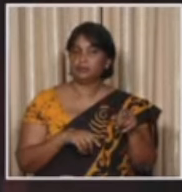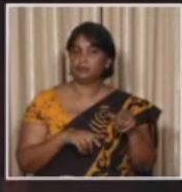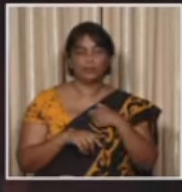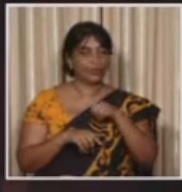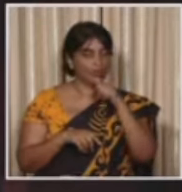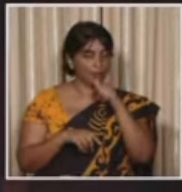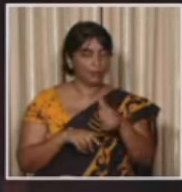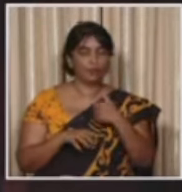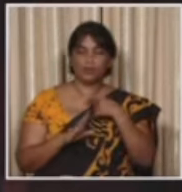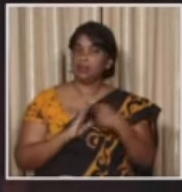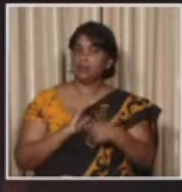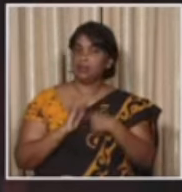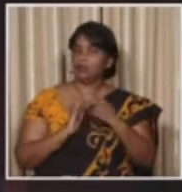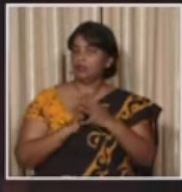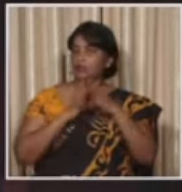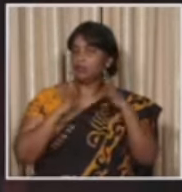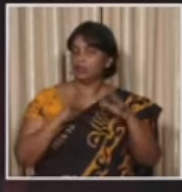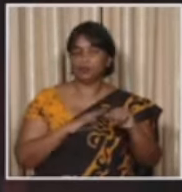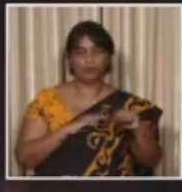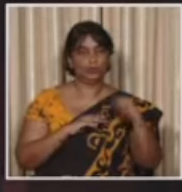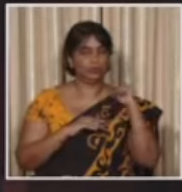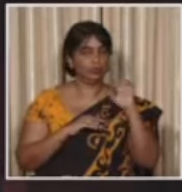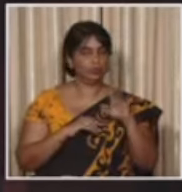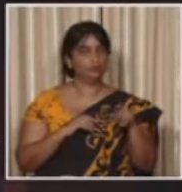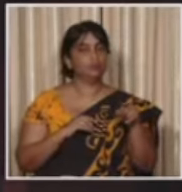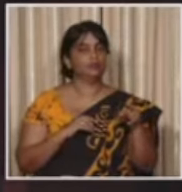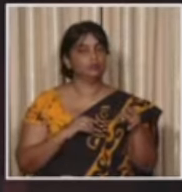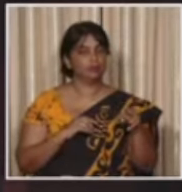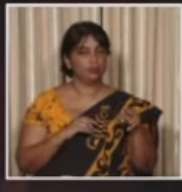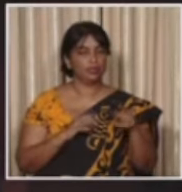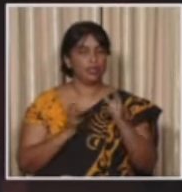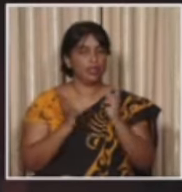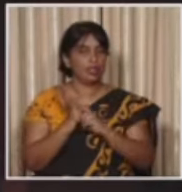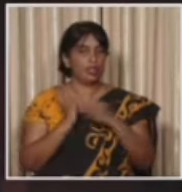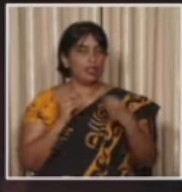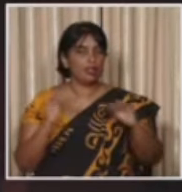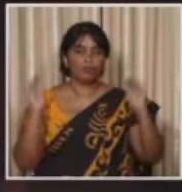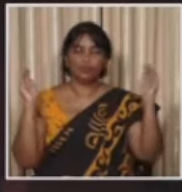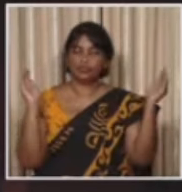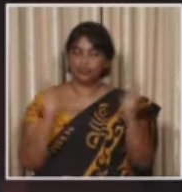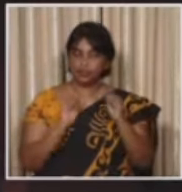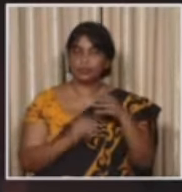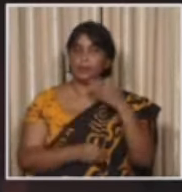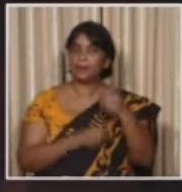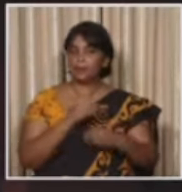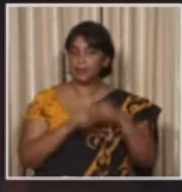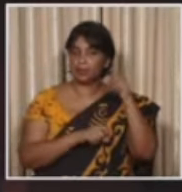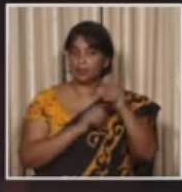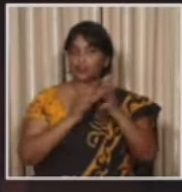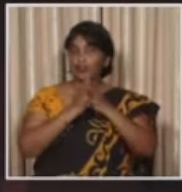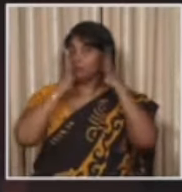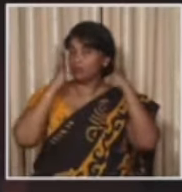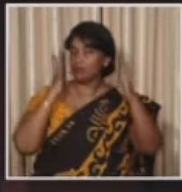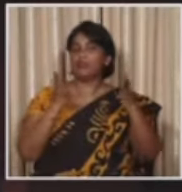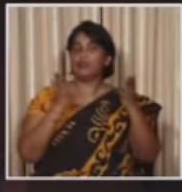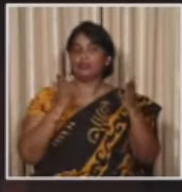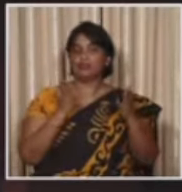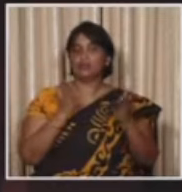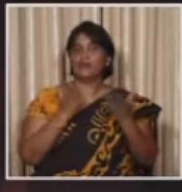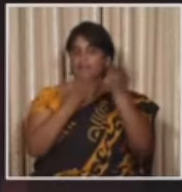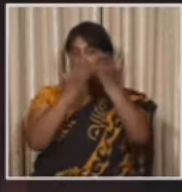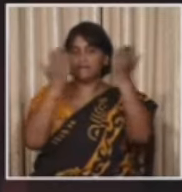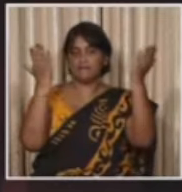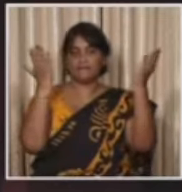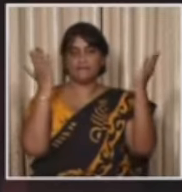වශයෙන්ම අපේ රටට දැවැන්ත ශක්තියක් වන ශුද්‍ර කුඩා හා මධ්‍ය පරිමාණයේ කර්මාන්තකරුවන් රැසක් අද